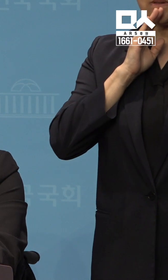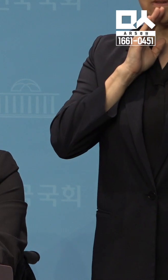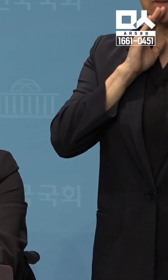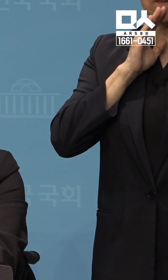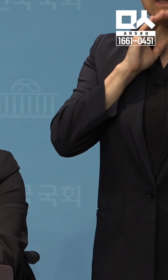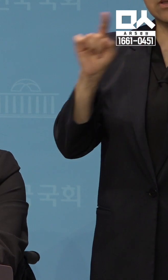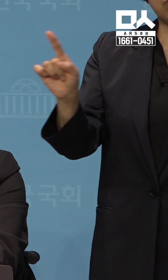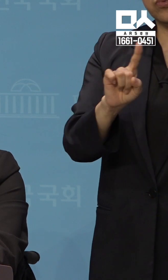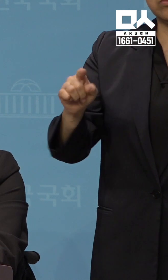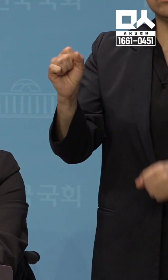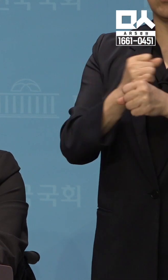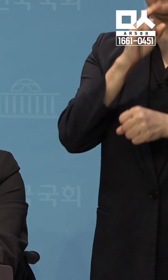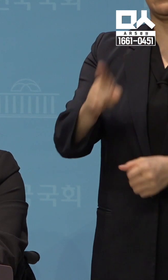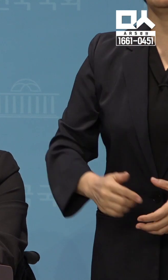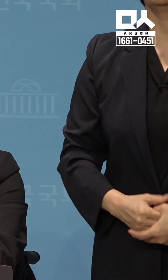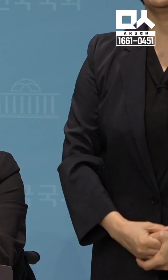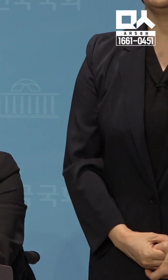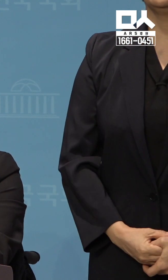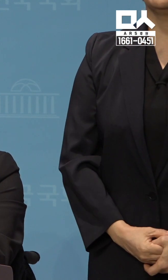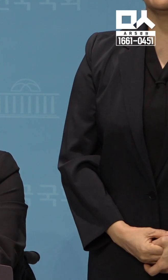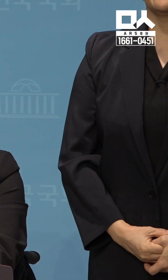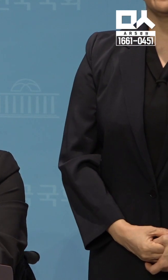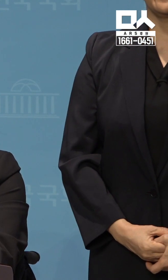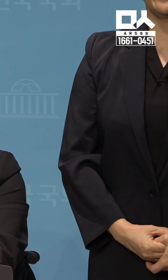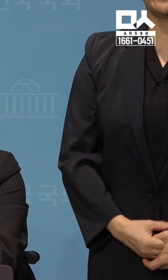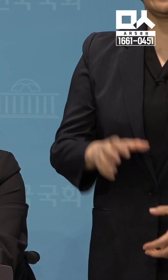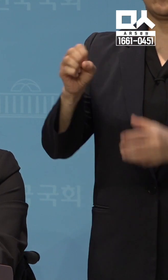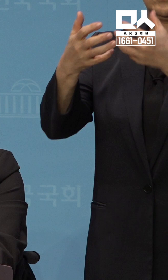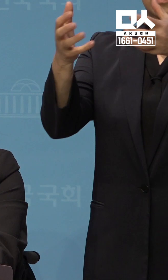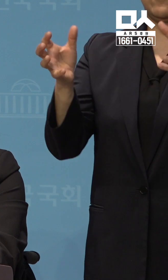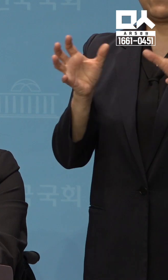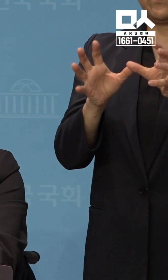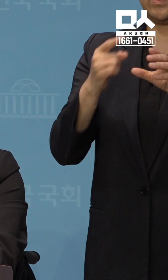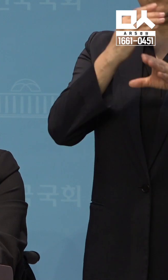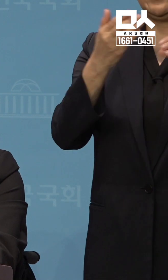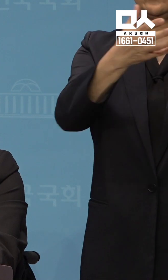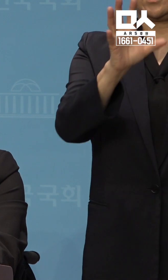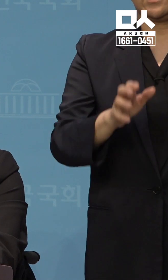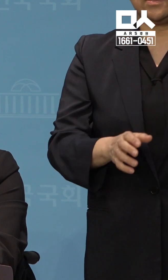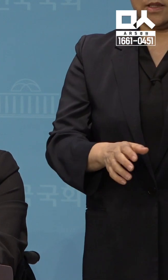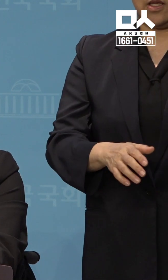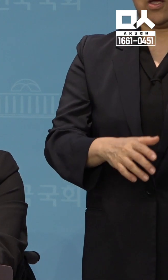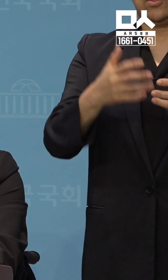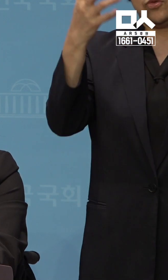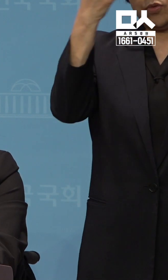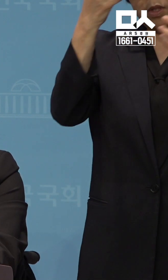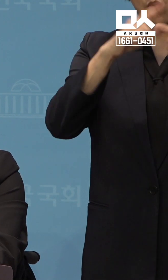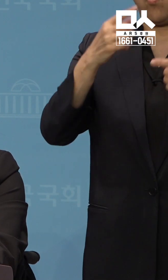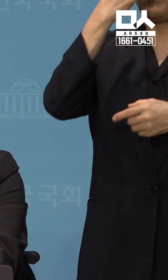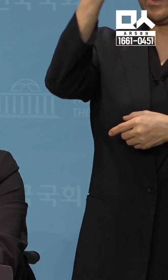어떻게 계란 말입니까 여당은 당 취해 거의